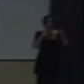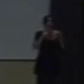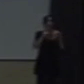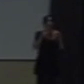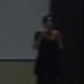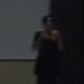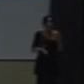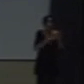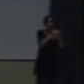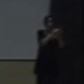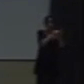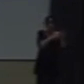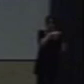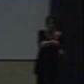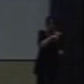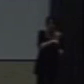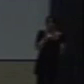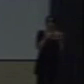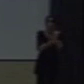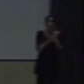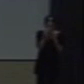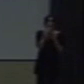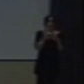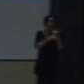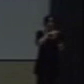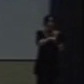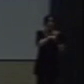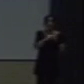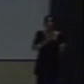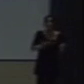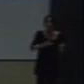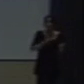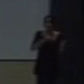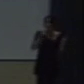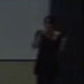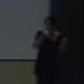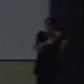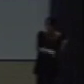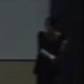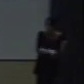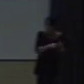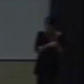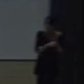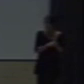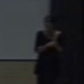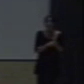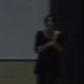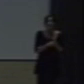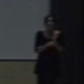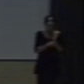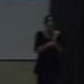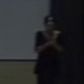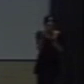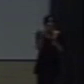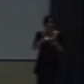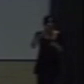en què alguns valors semblen que es van perdent, que van caient per l'aigüera i que davant de la imposició d'altres o